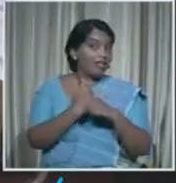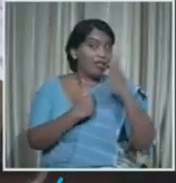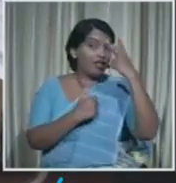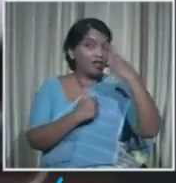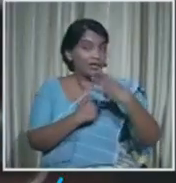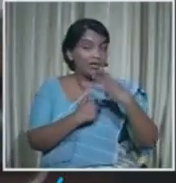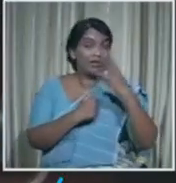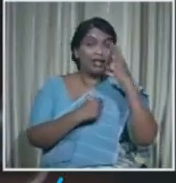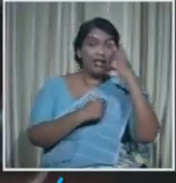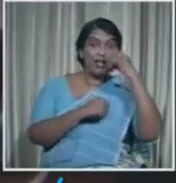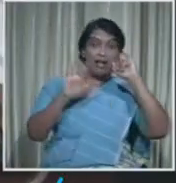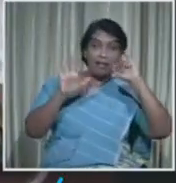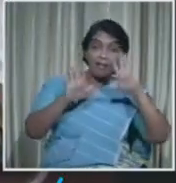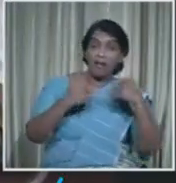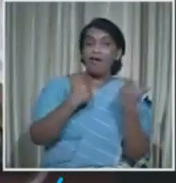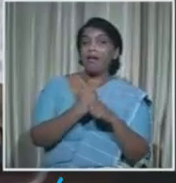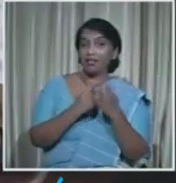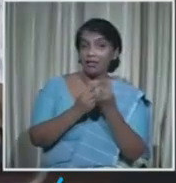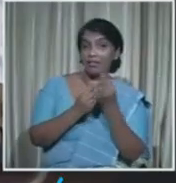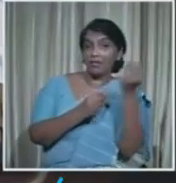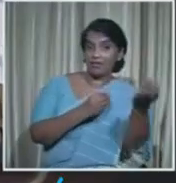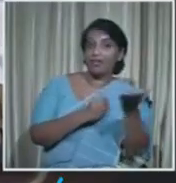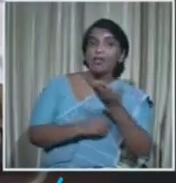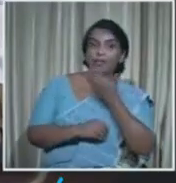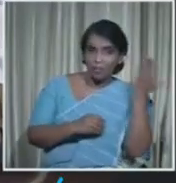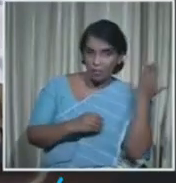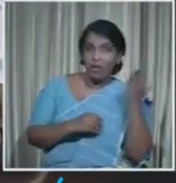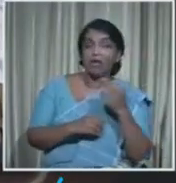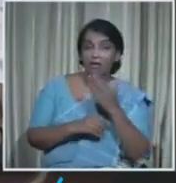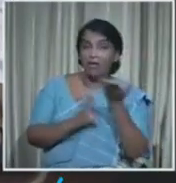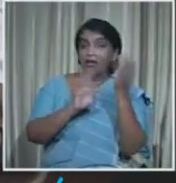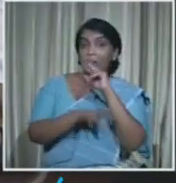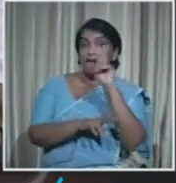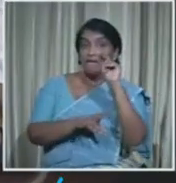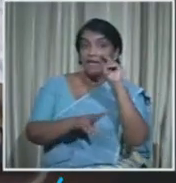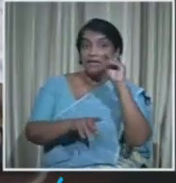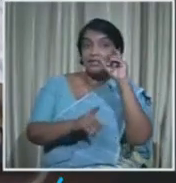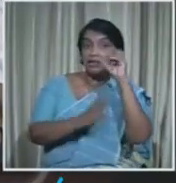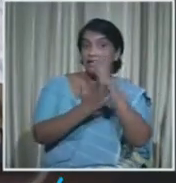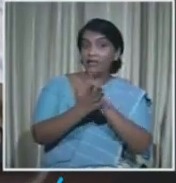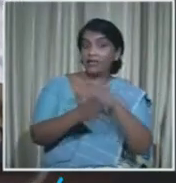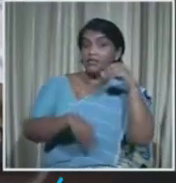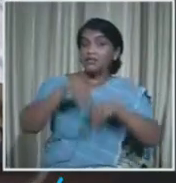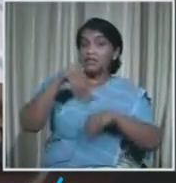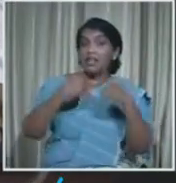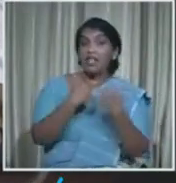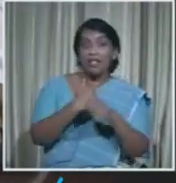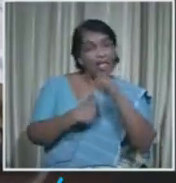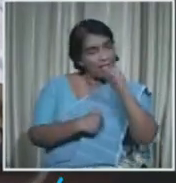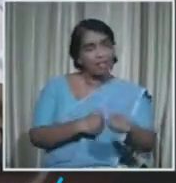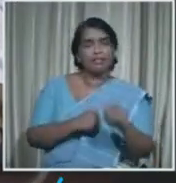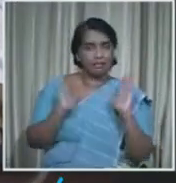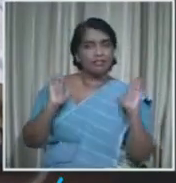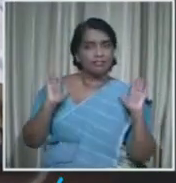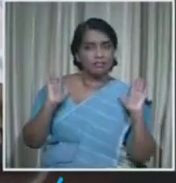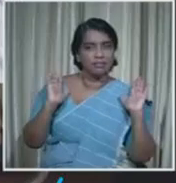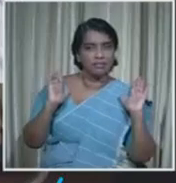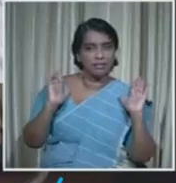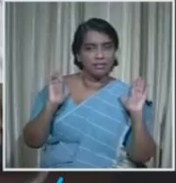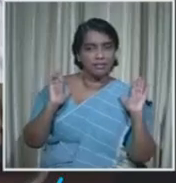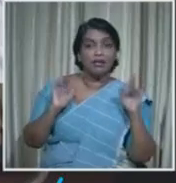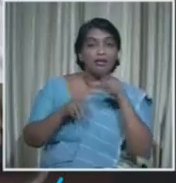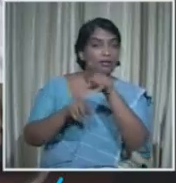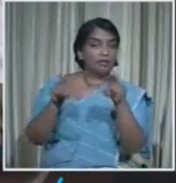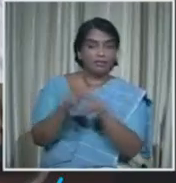පහ ඒකයි ඇත්ත කතාව එහෙම තමයි විශ්වක ඡන්ද ටික හදාගත්තේ ඒකයි ඇත්ත කතාව ඒ